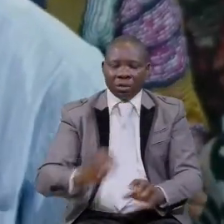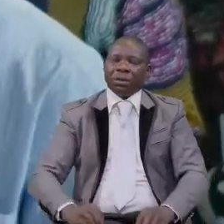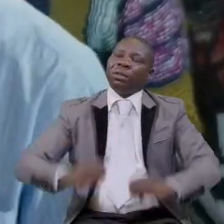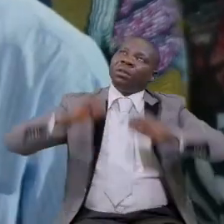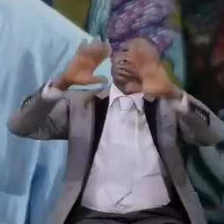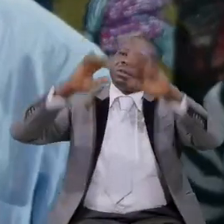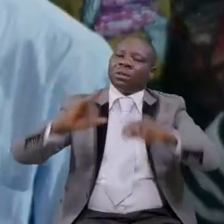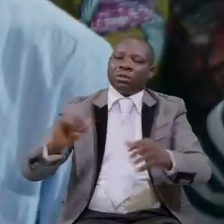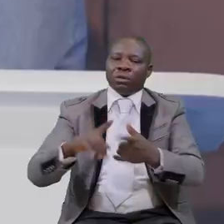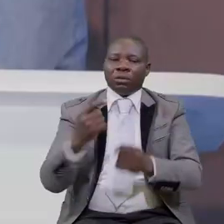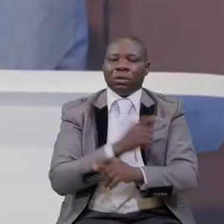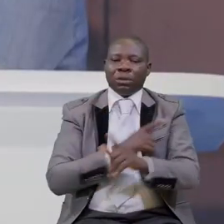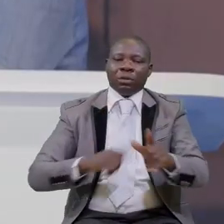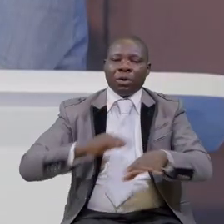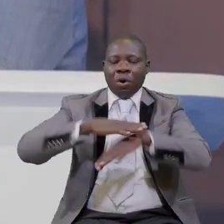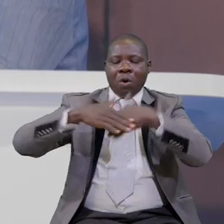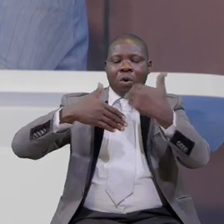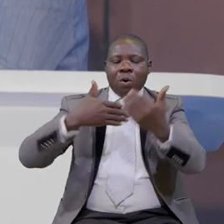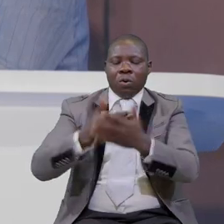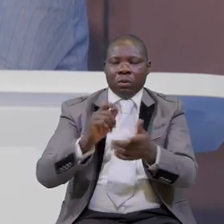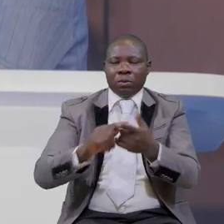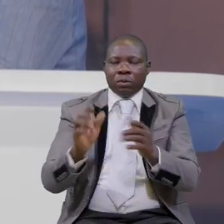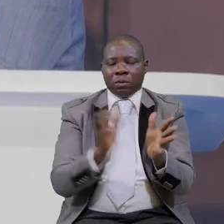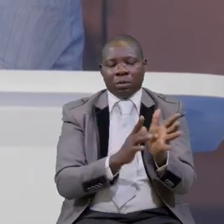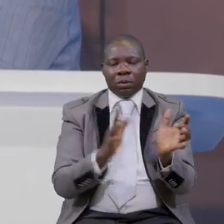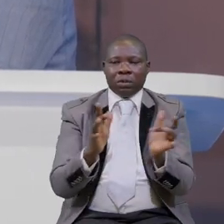Sans le soumettre au Seigneur, tout à Jésus,